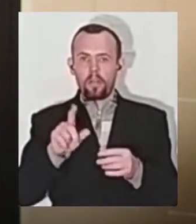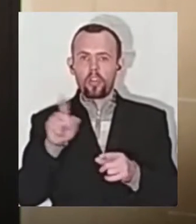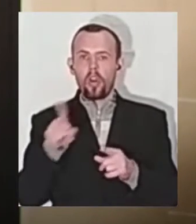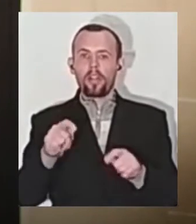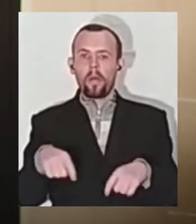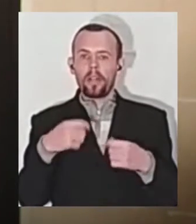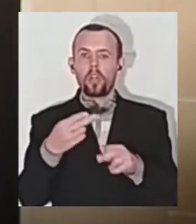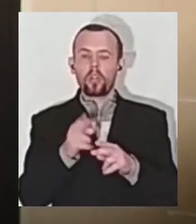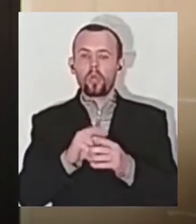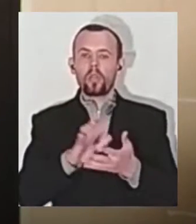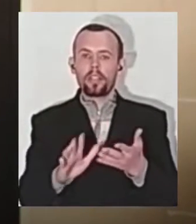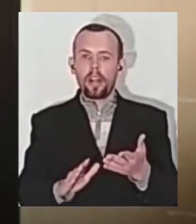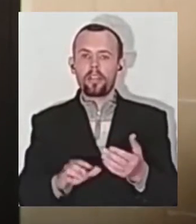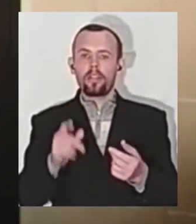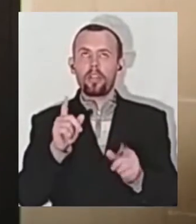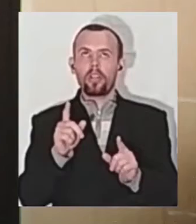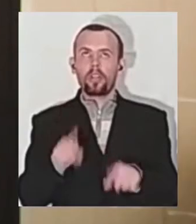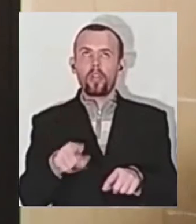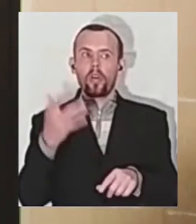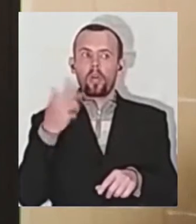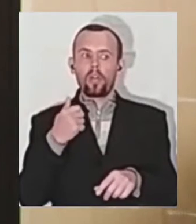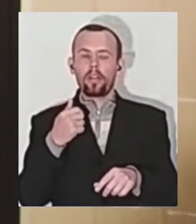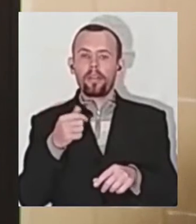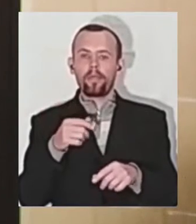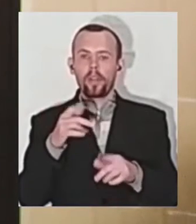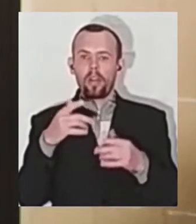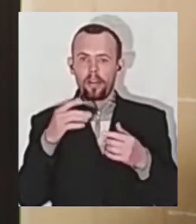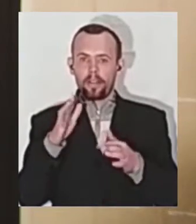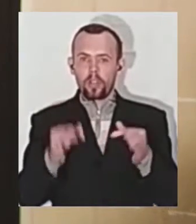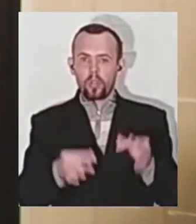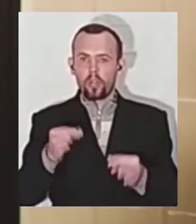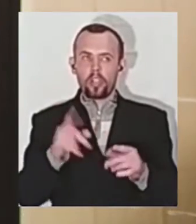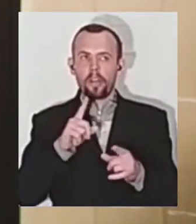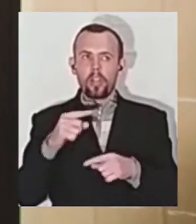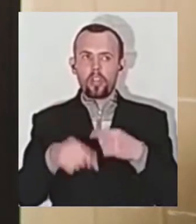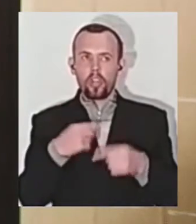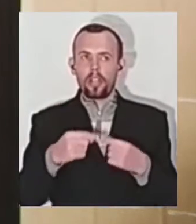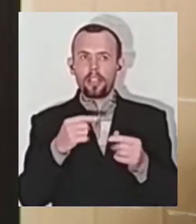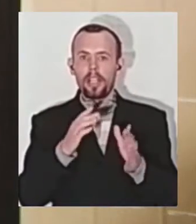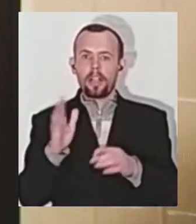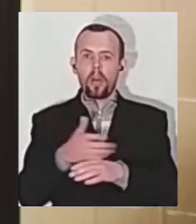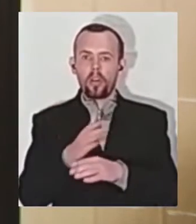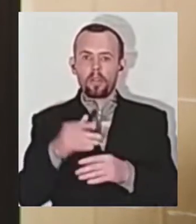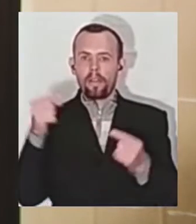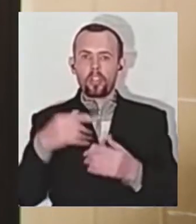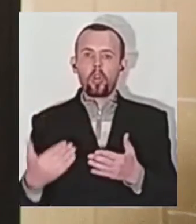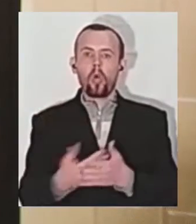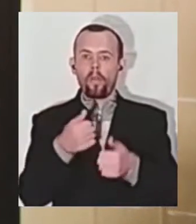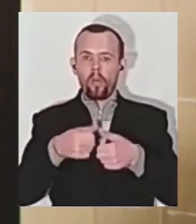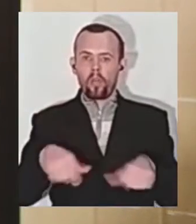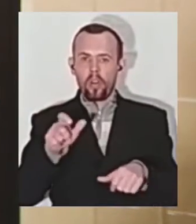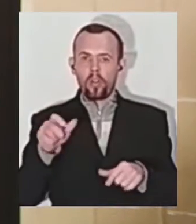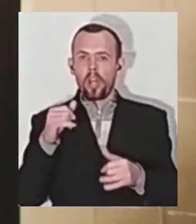про відвід в апарат суду, щоб вони через систему авторозподілу визначили нову колегію, яка її розгляне.